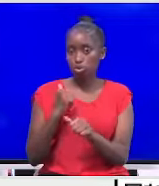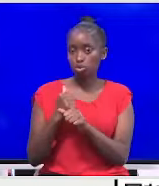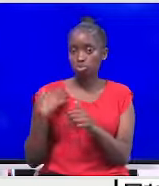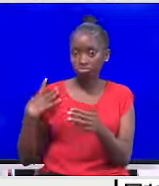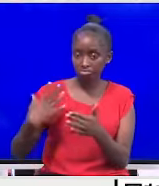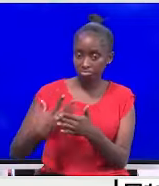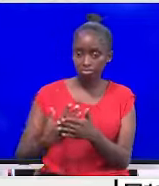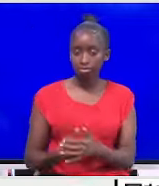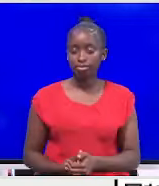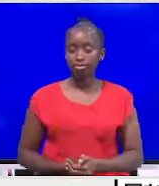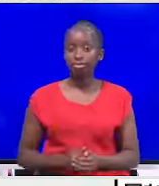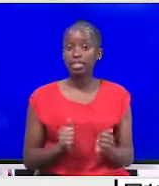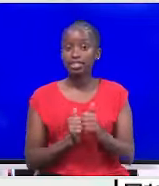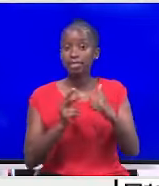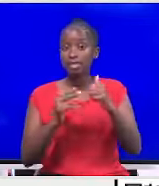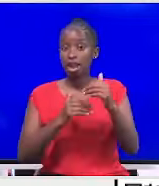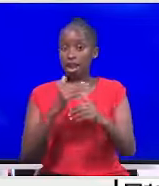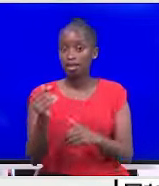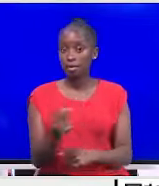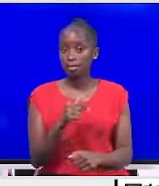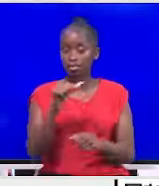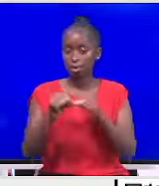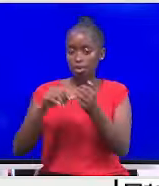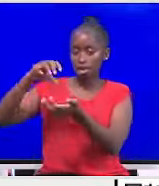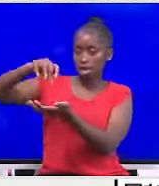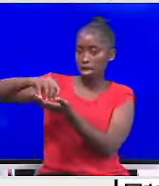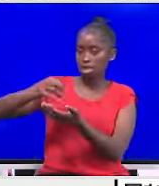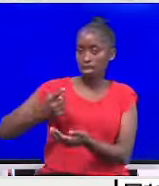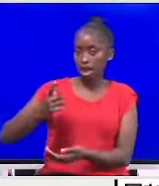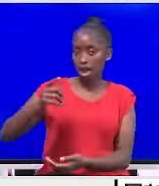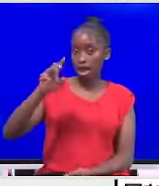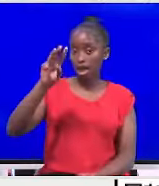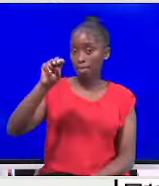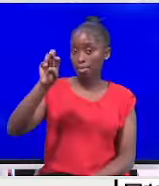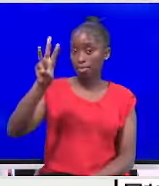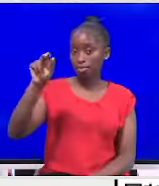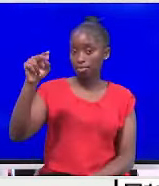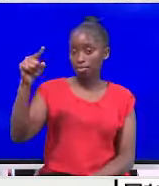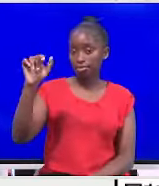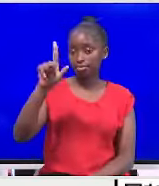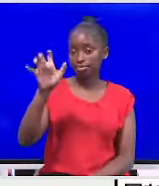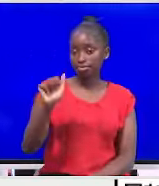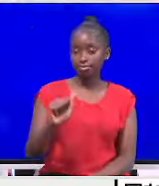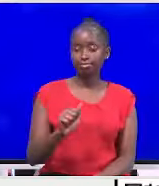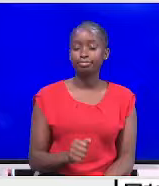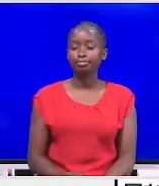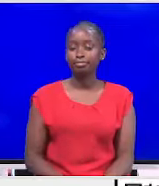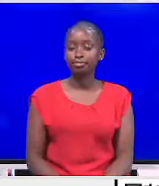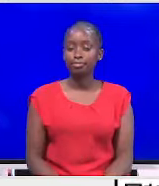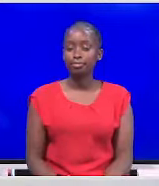tarehe 17 mwezi ujao kuhusu kesi ya Mwangaza. John Java Kiania, TV47.